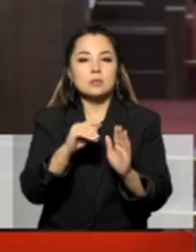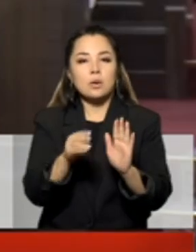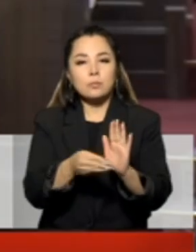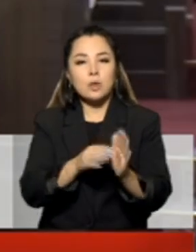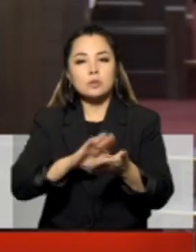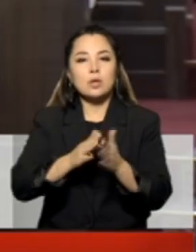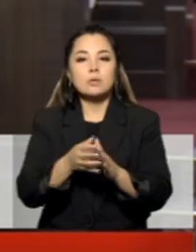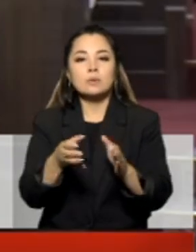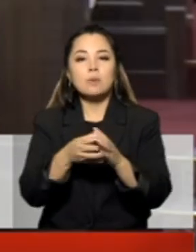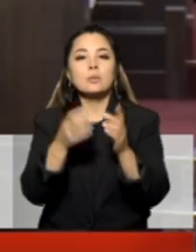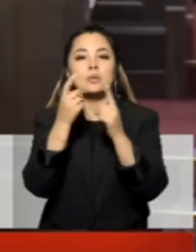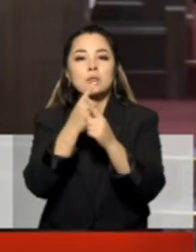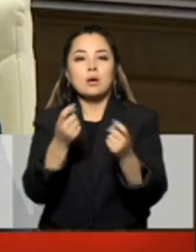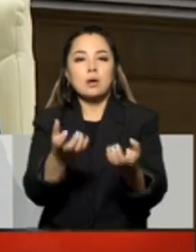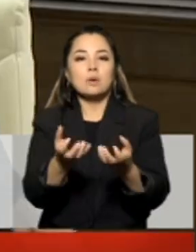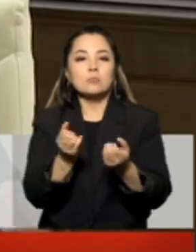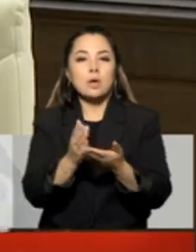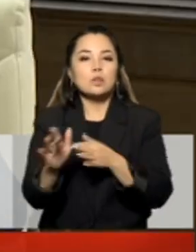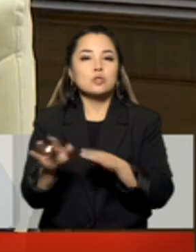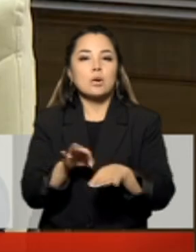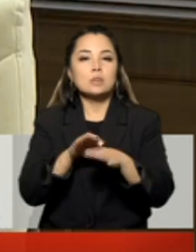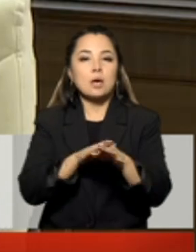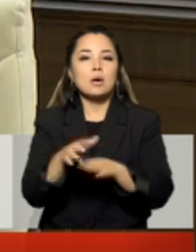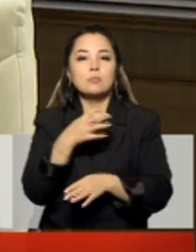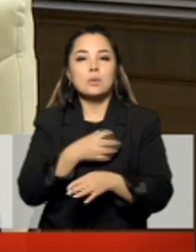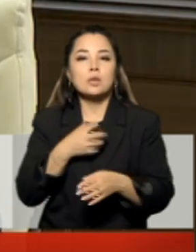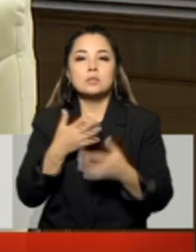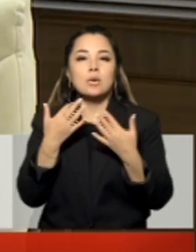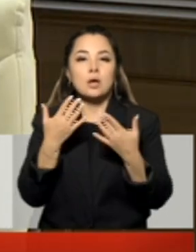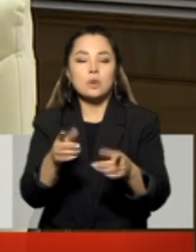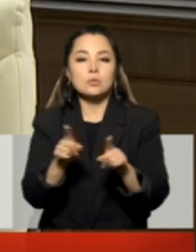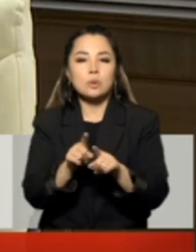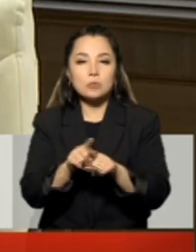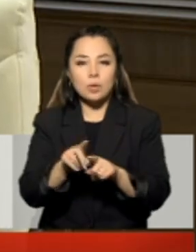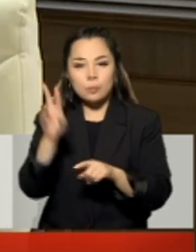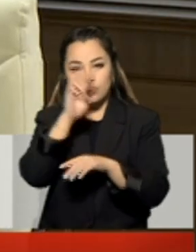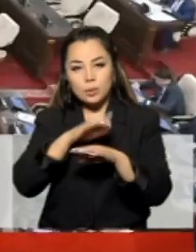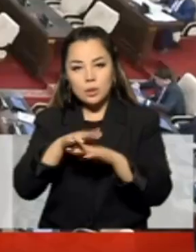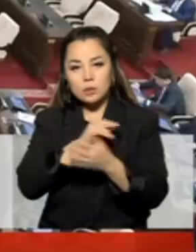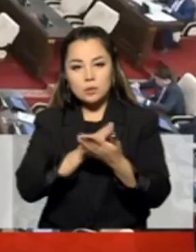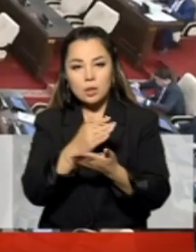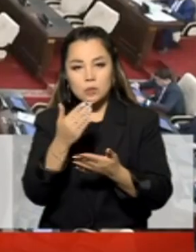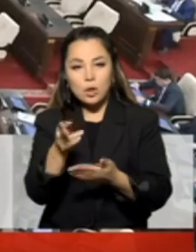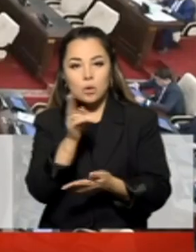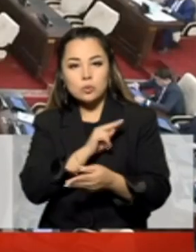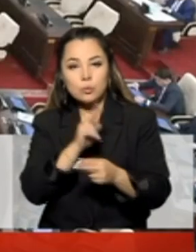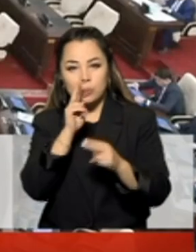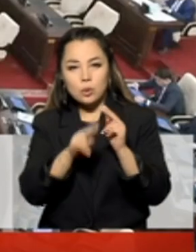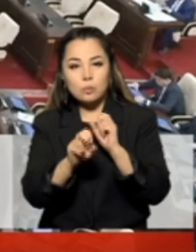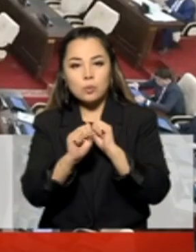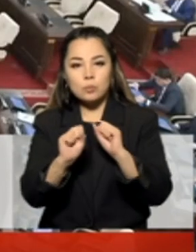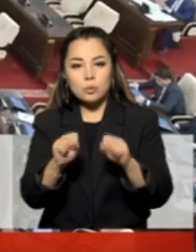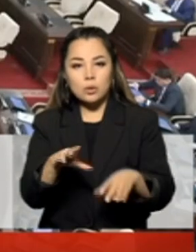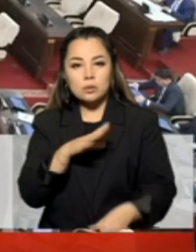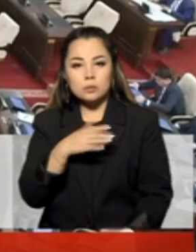жемқорлық жағдайларын ескеріп қабылданған шара. Негізгі талаптарды бұзса, мемлекеттік қызметкер жұмысынан айырылуы мүмкін.